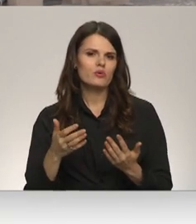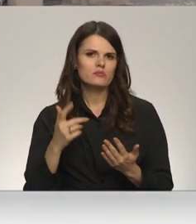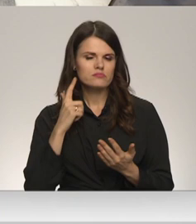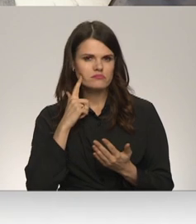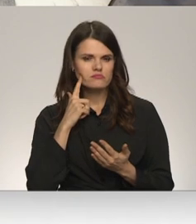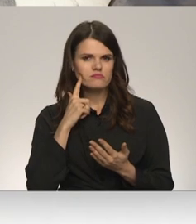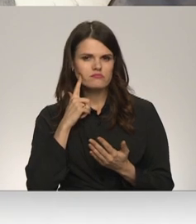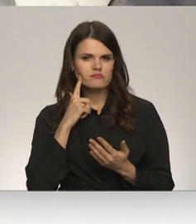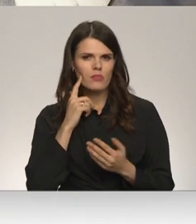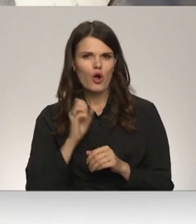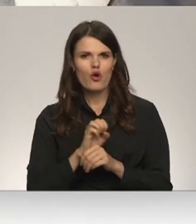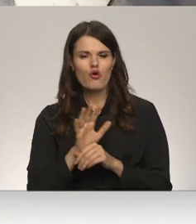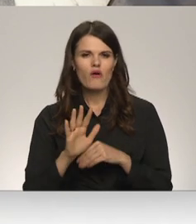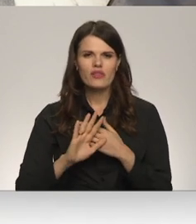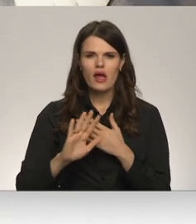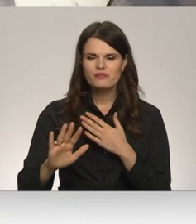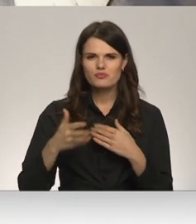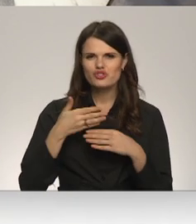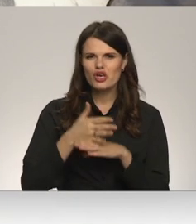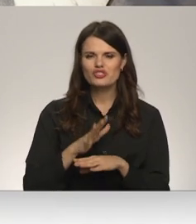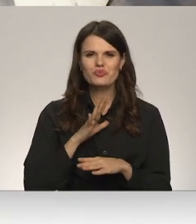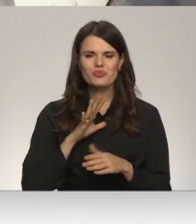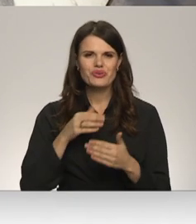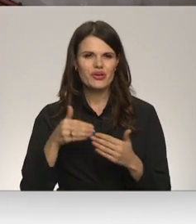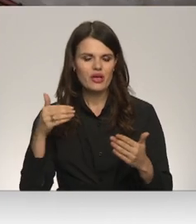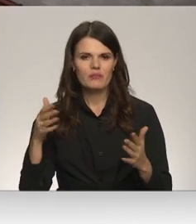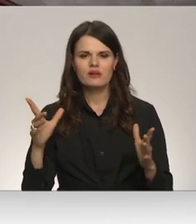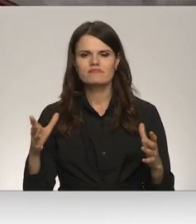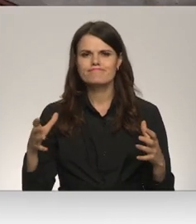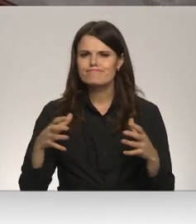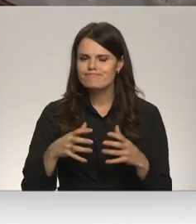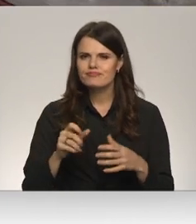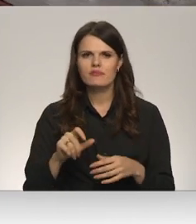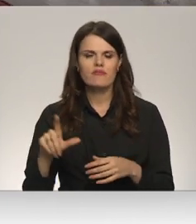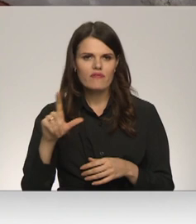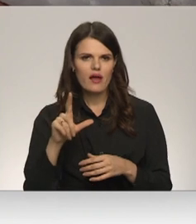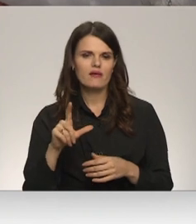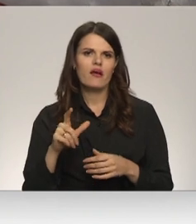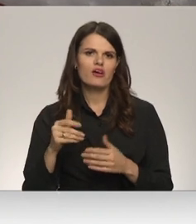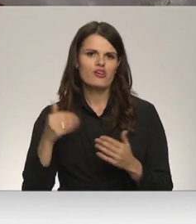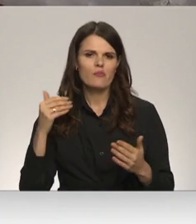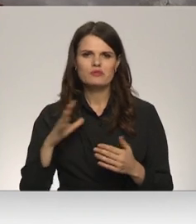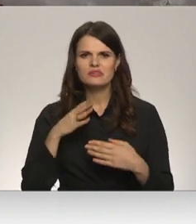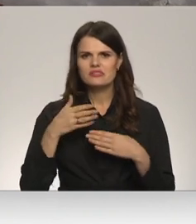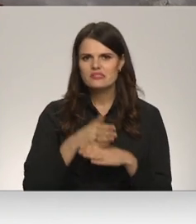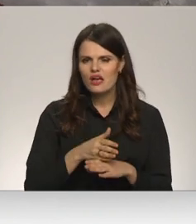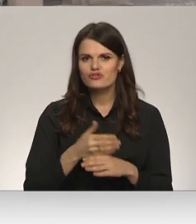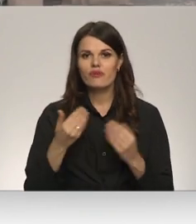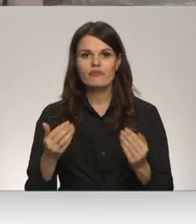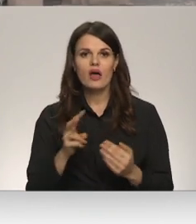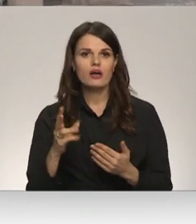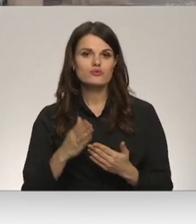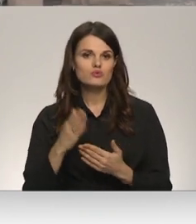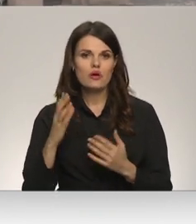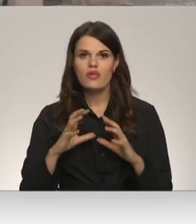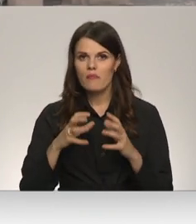apstrahēties no Covid, no tās sašķeltības, vai ne, kurā mēs atrodamies kā tauta. Esam sašķelti, sadalīti. Varbūt tas, kas tagad notiek